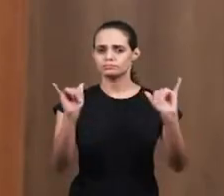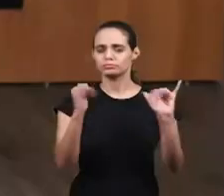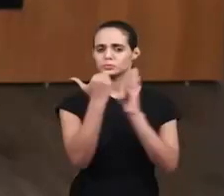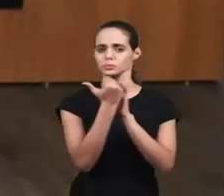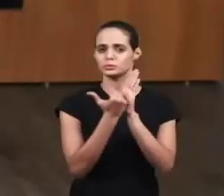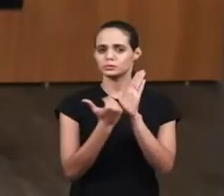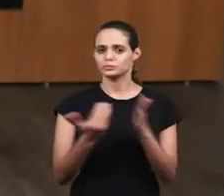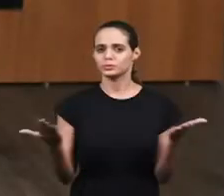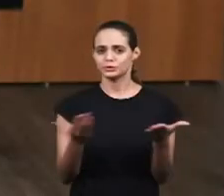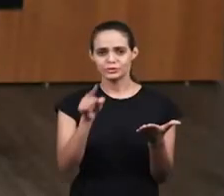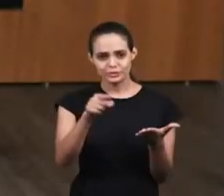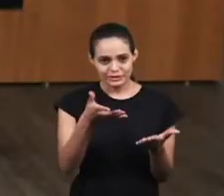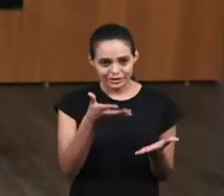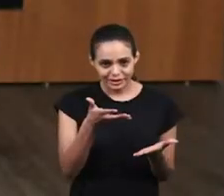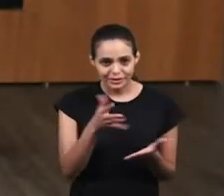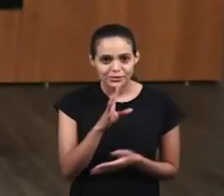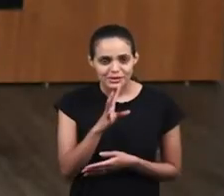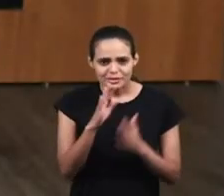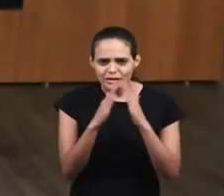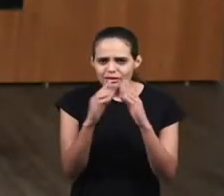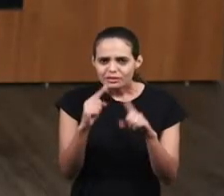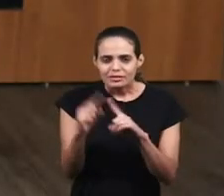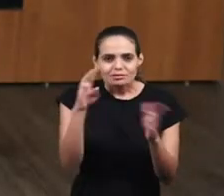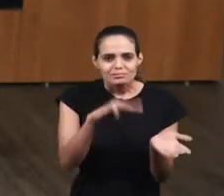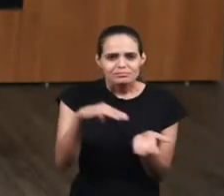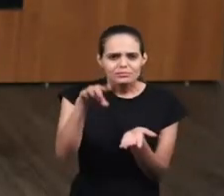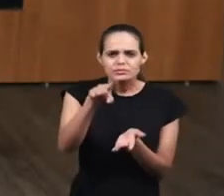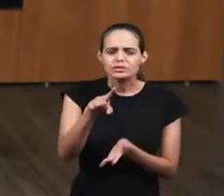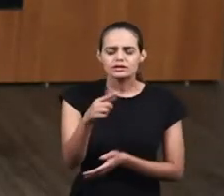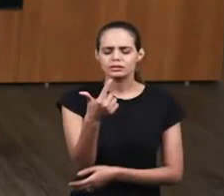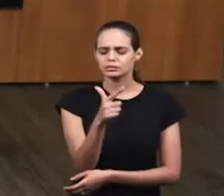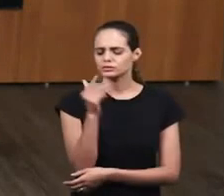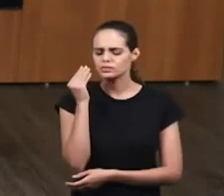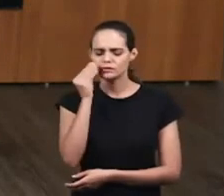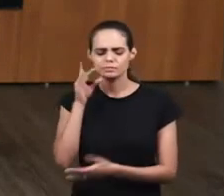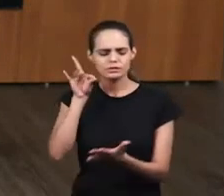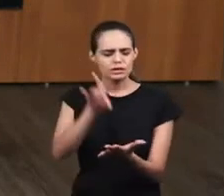wurde, berührt wurden. Würden Sie gerne die christliche Gemeinde Maranatha kennenlernen?